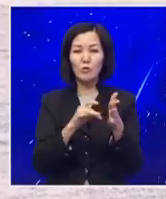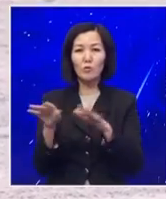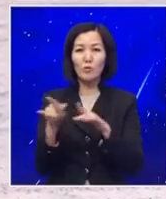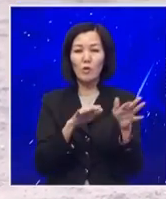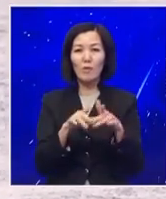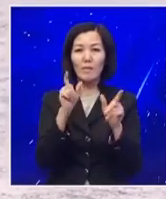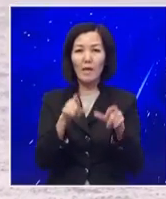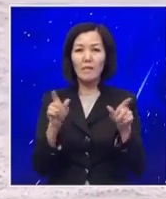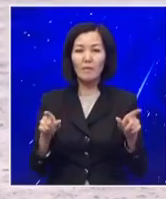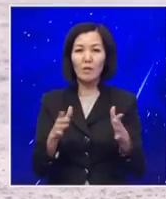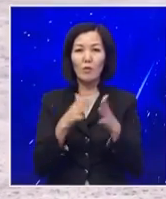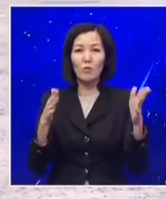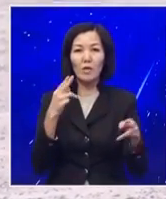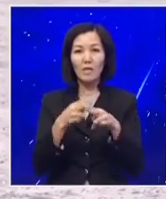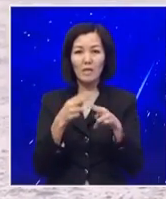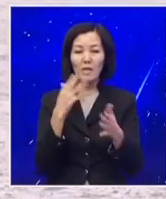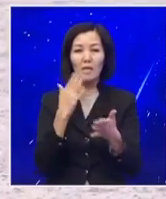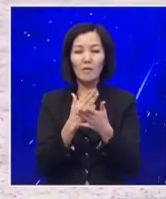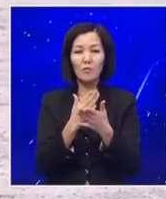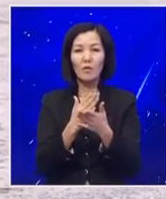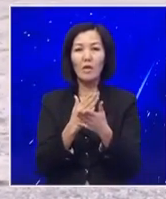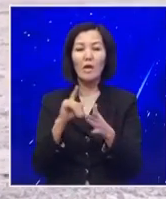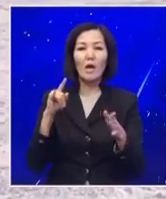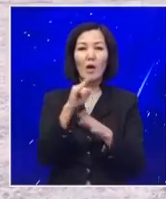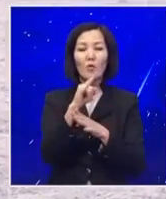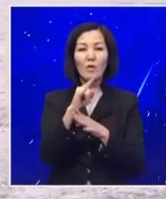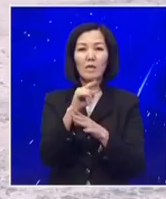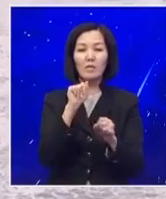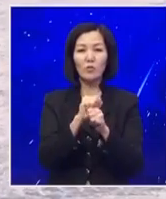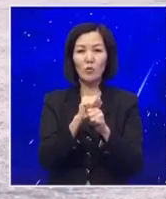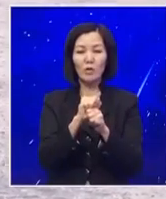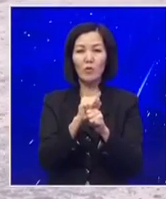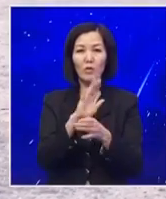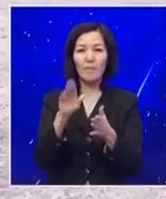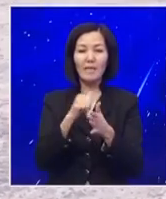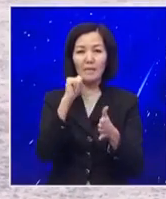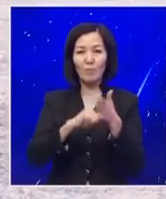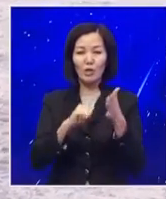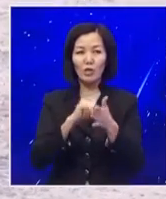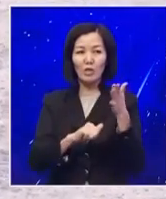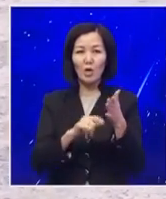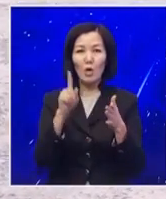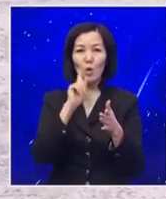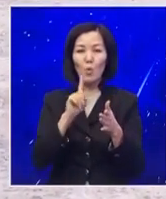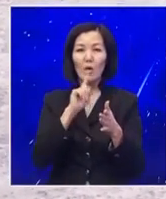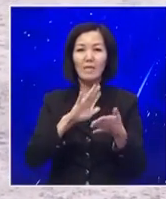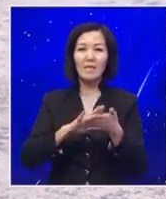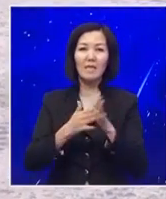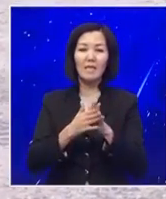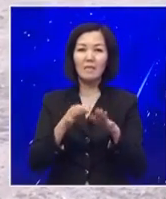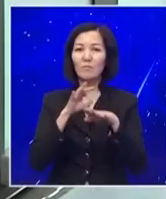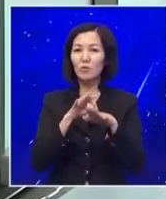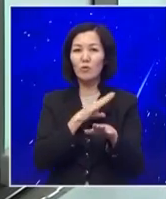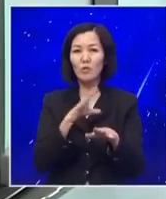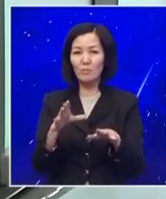керек азаматтарға үлкен кедерге келтіруде. Әуе рейстерінің тоқтауына басты себеп уақытылы келісімнің